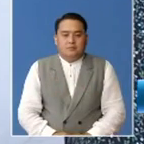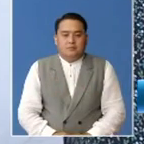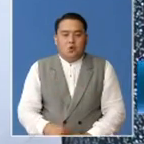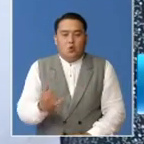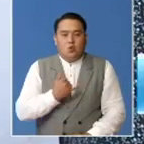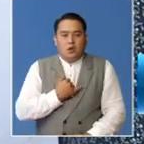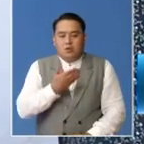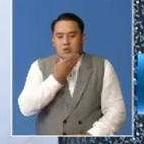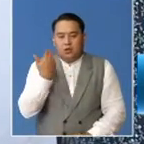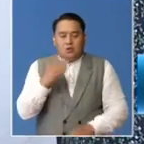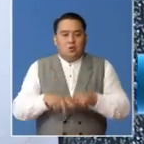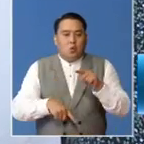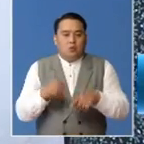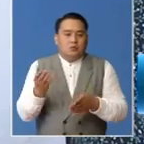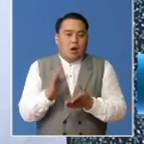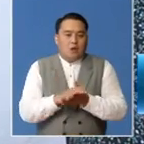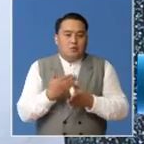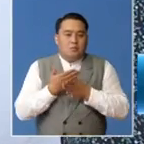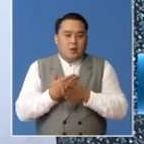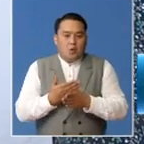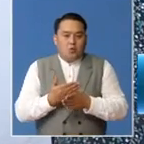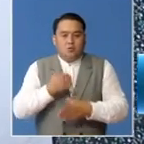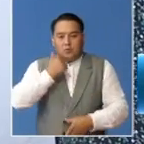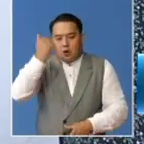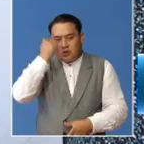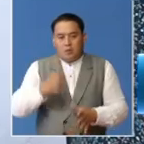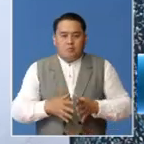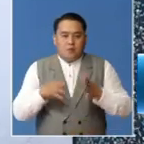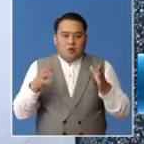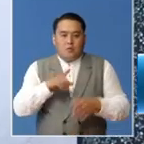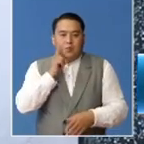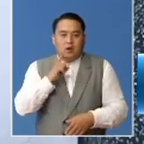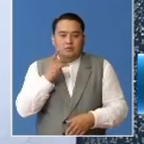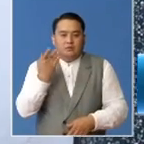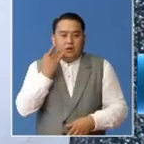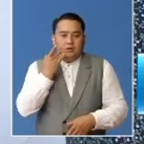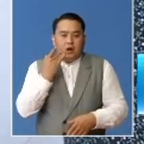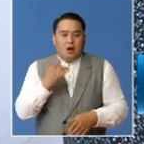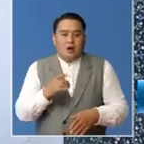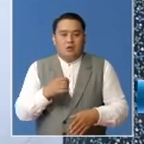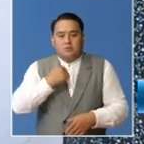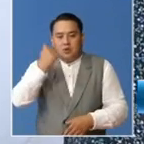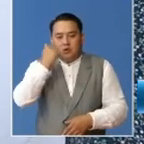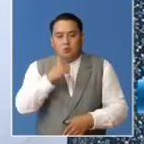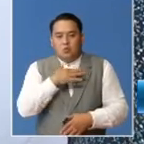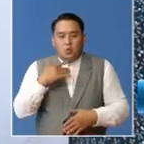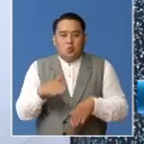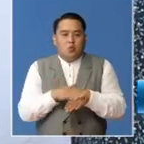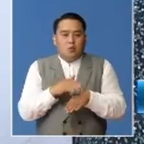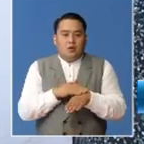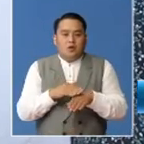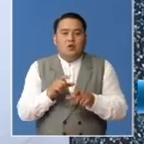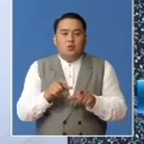У нас нет родственников и знакомых, чтобы помогали. Но спасибо большое молодежи, они всегда откликаются. Очень много добрых